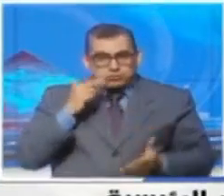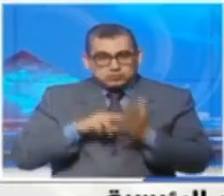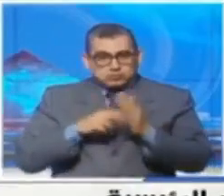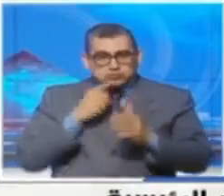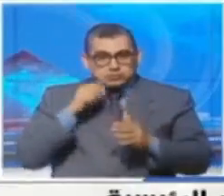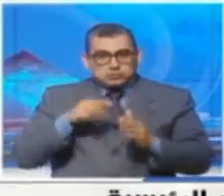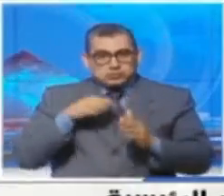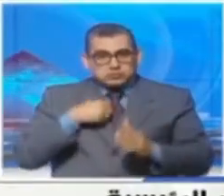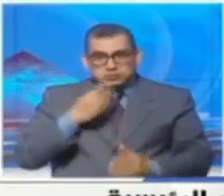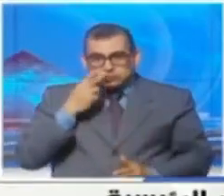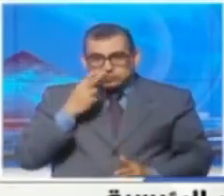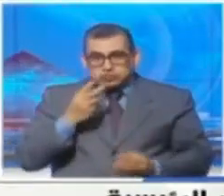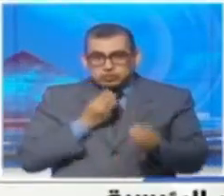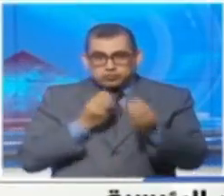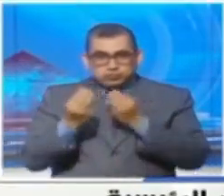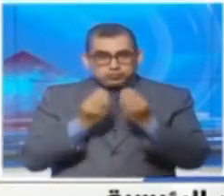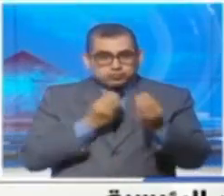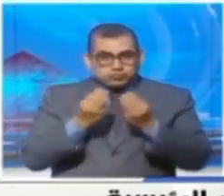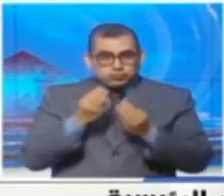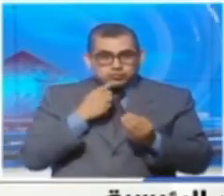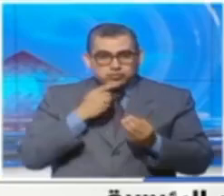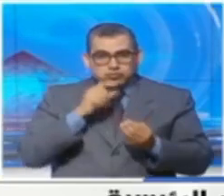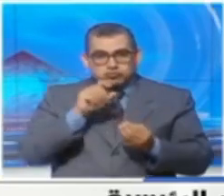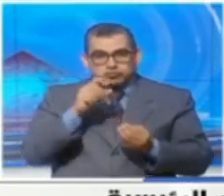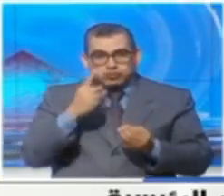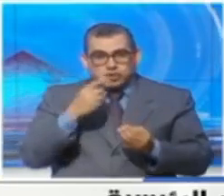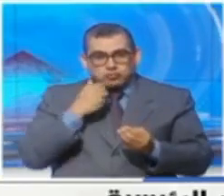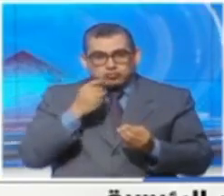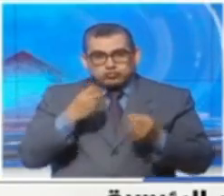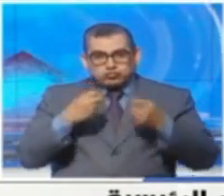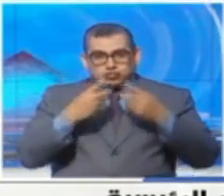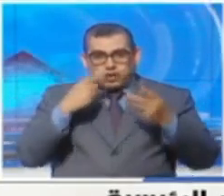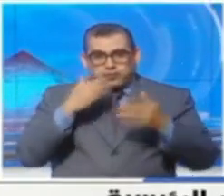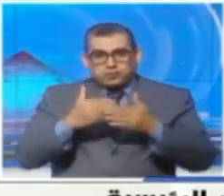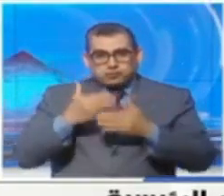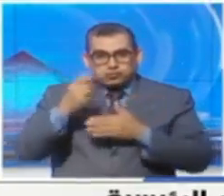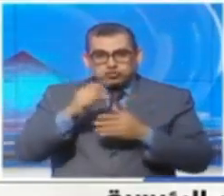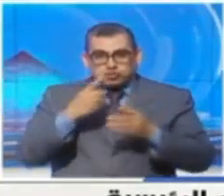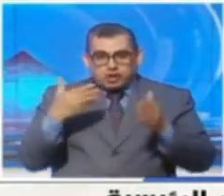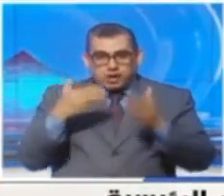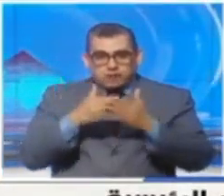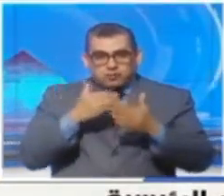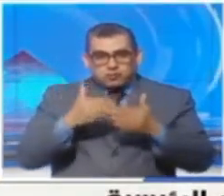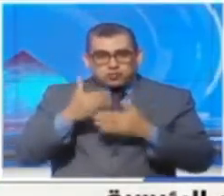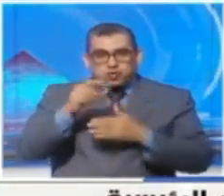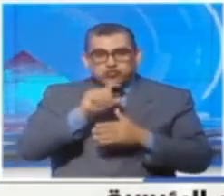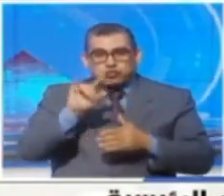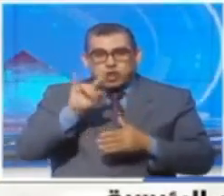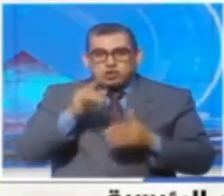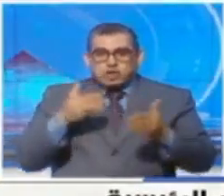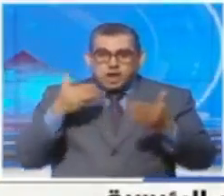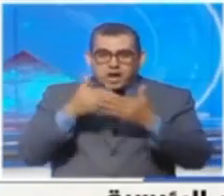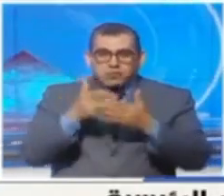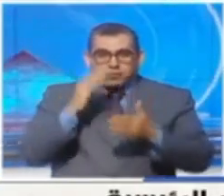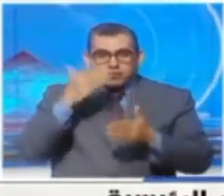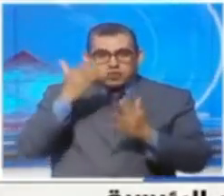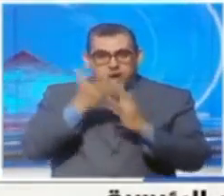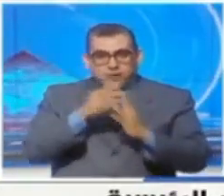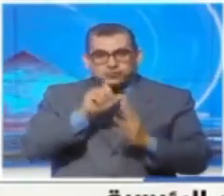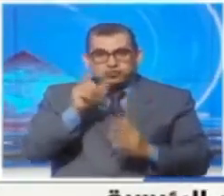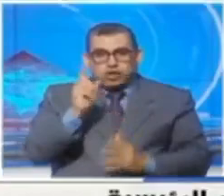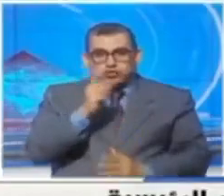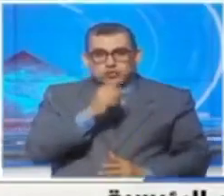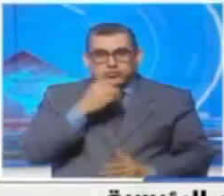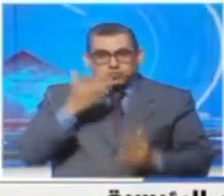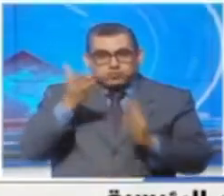أنا تقديري إن الحوار ممكن يبتدي آخر الشهر إن شاء الله، فياخد آخر الشهر وياخد أكتوبر كله وياخد كمان نص نوفمبر لحد